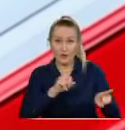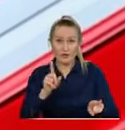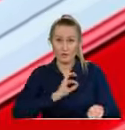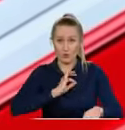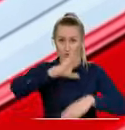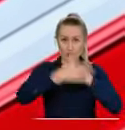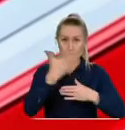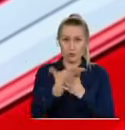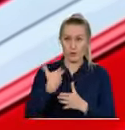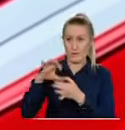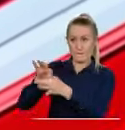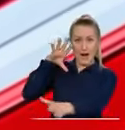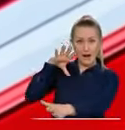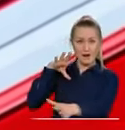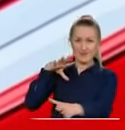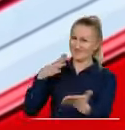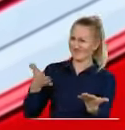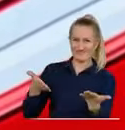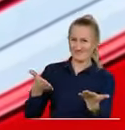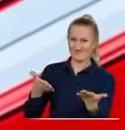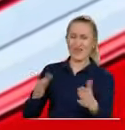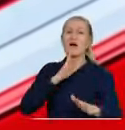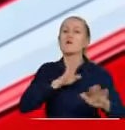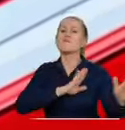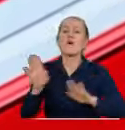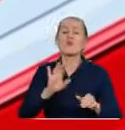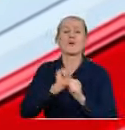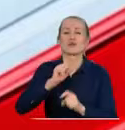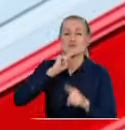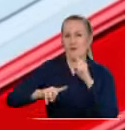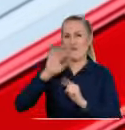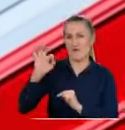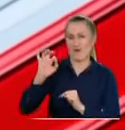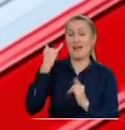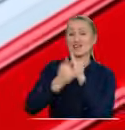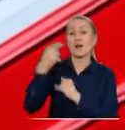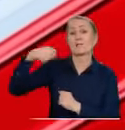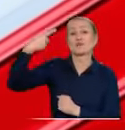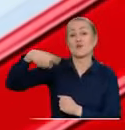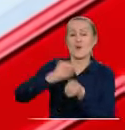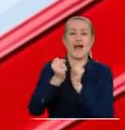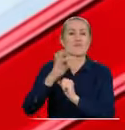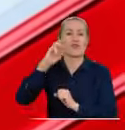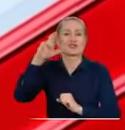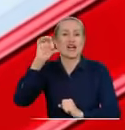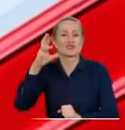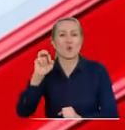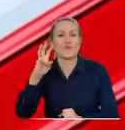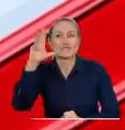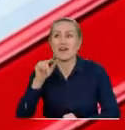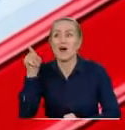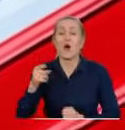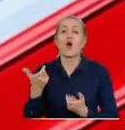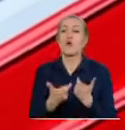unieważniasz swoje małżeństwo. I podobnie jest z politykami. Kiedy na przykład Andrzej Duda czy Rafał Trzaskowski chowają